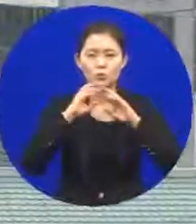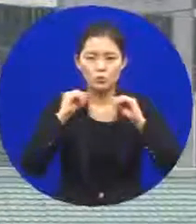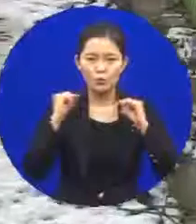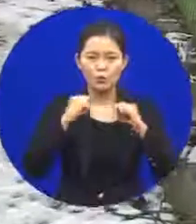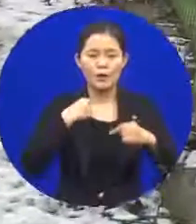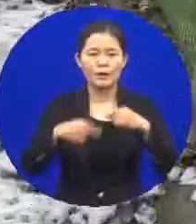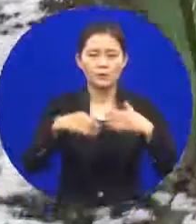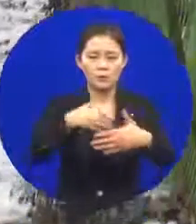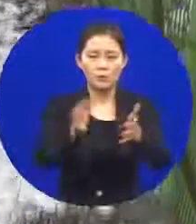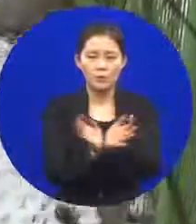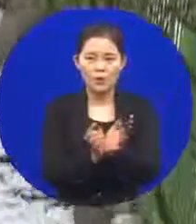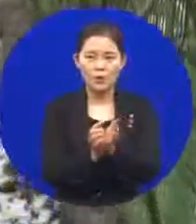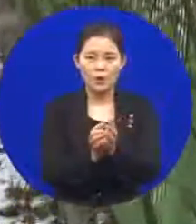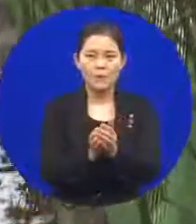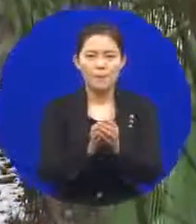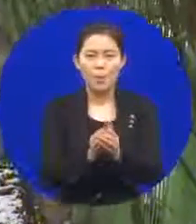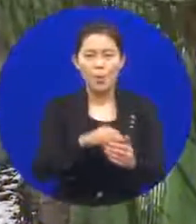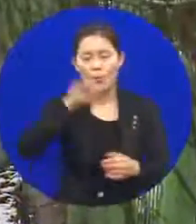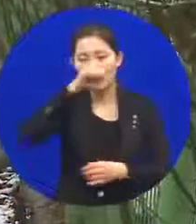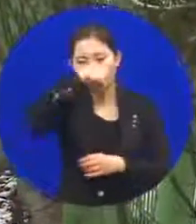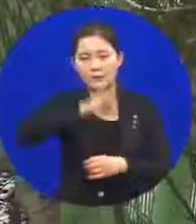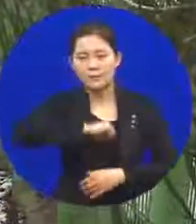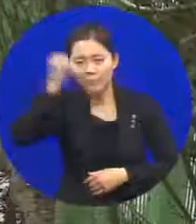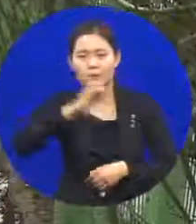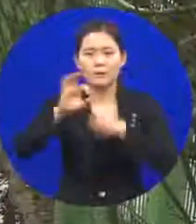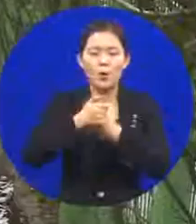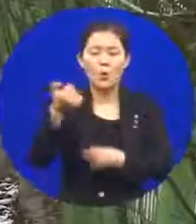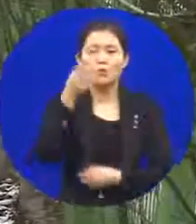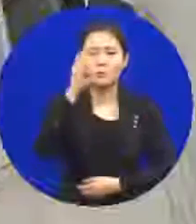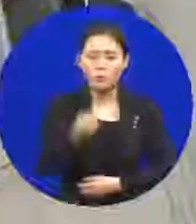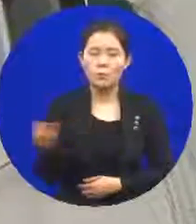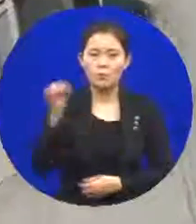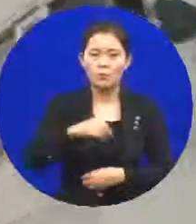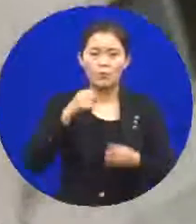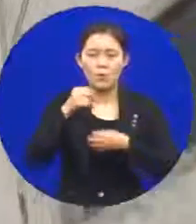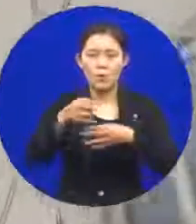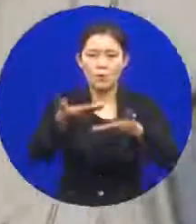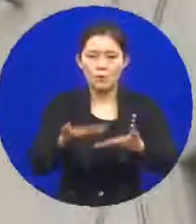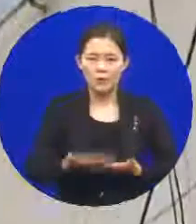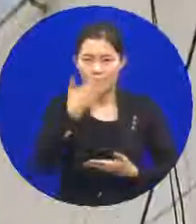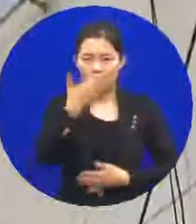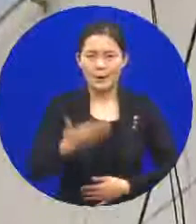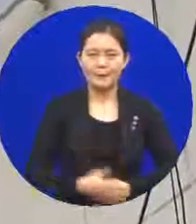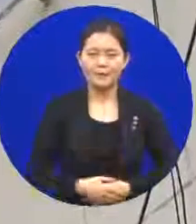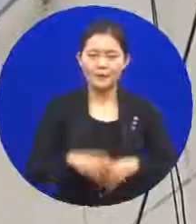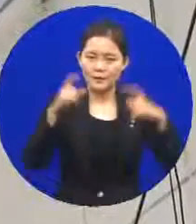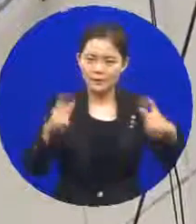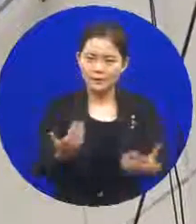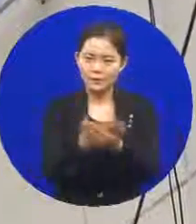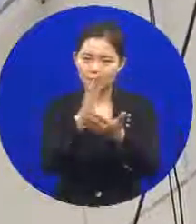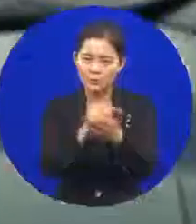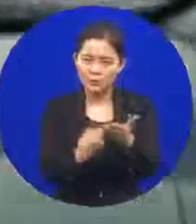도시활력 증진 지역개발 신규 사업 공모에 선정돼 50억 원의 국비를 확보하면서 추진력을 얻게 됐습니다. 시는 이